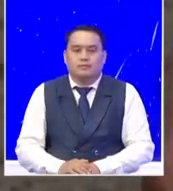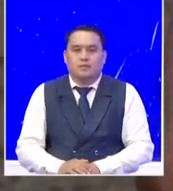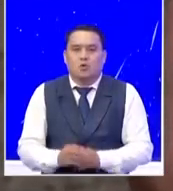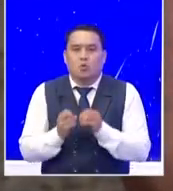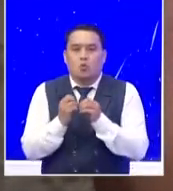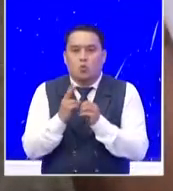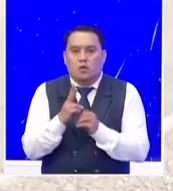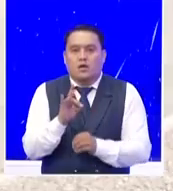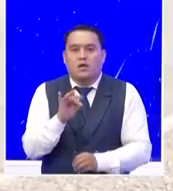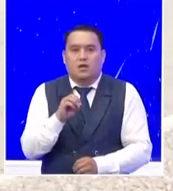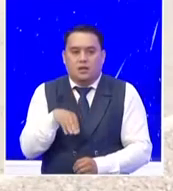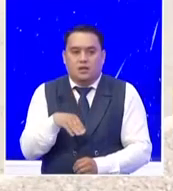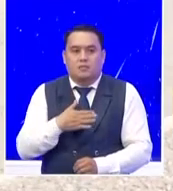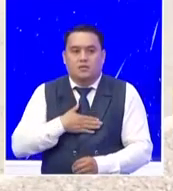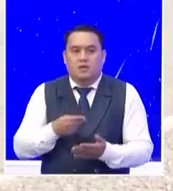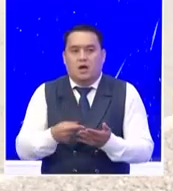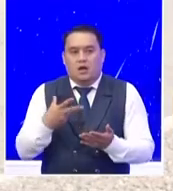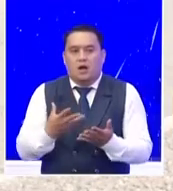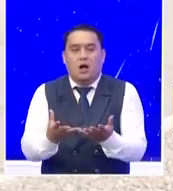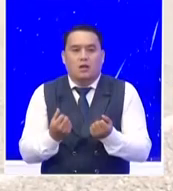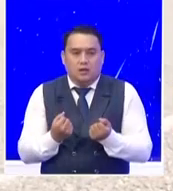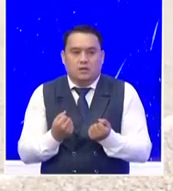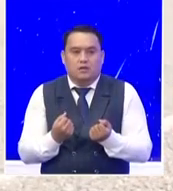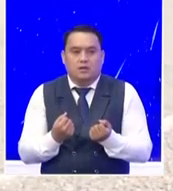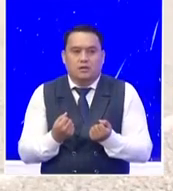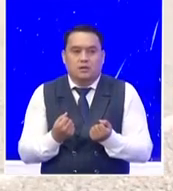12 рет бізден сараптама алынған.